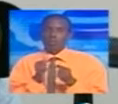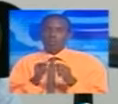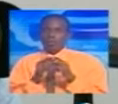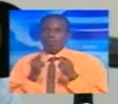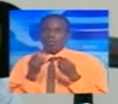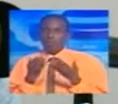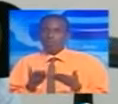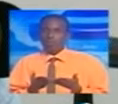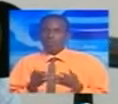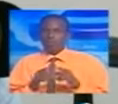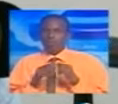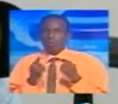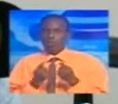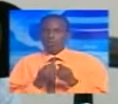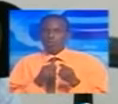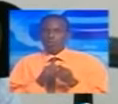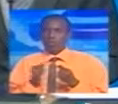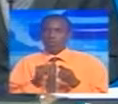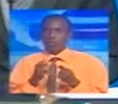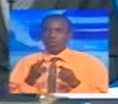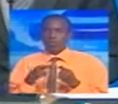et présente une caractéristique propre.